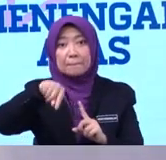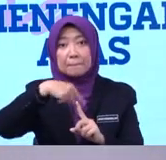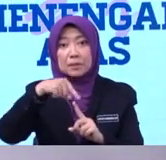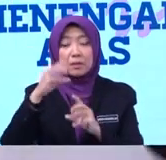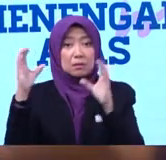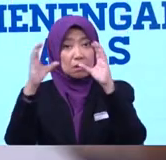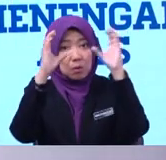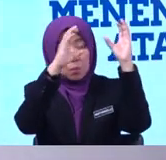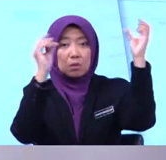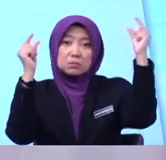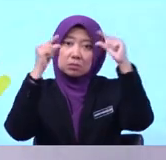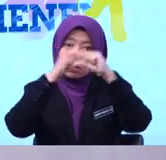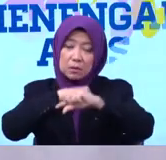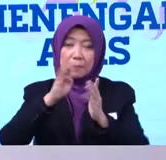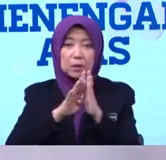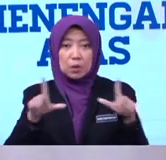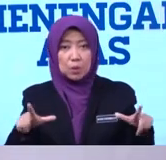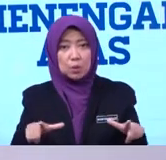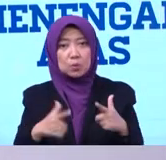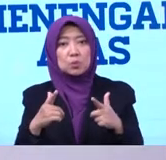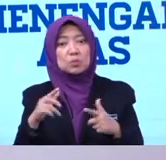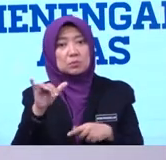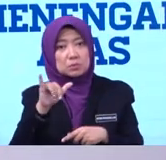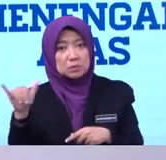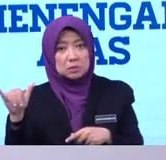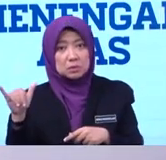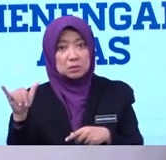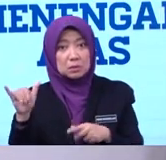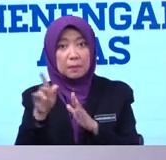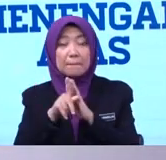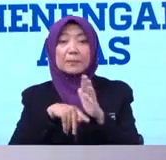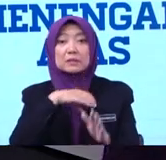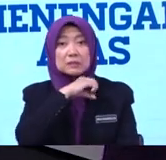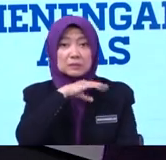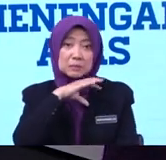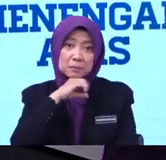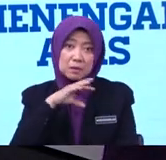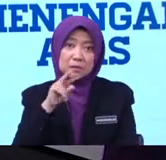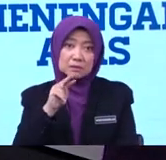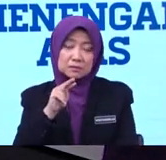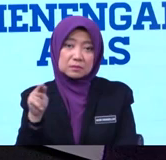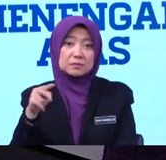menunjukkan berlakunya pencemaran di udara guys